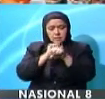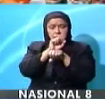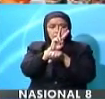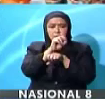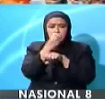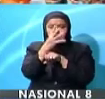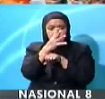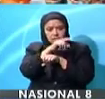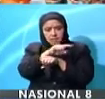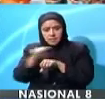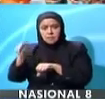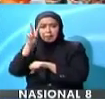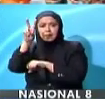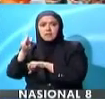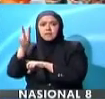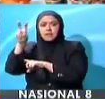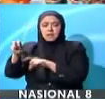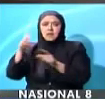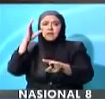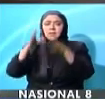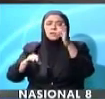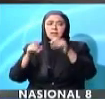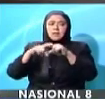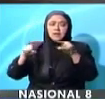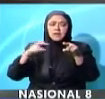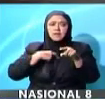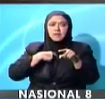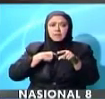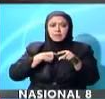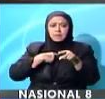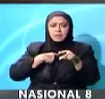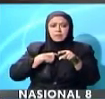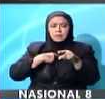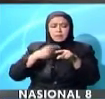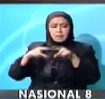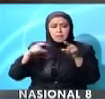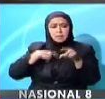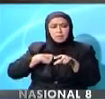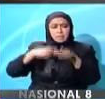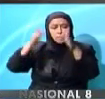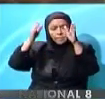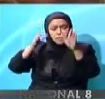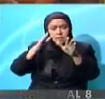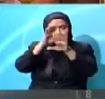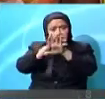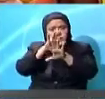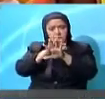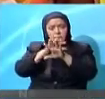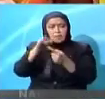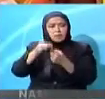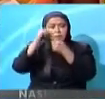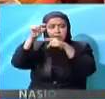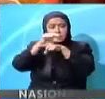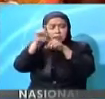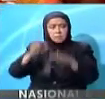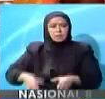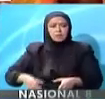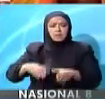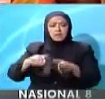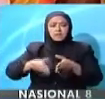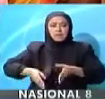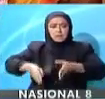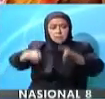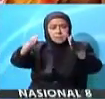2014-2020 katanya terletak di tangan orang ramai, khususnya pengguna-pengguna jalan raya. Isu keselamatan jalan